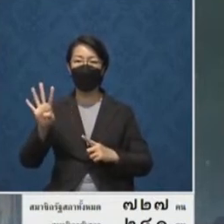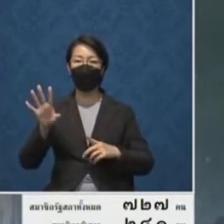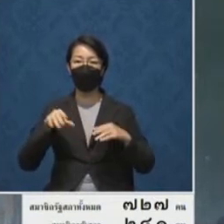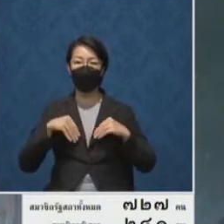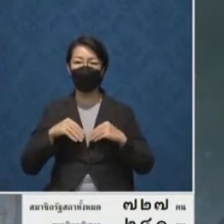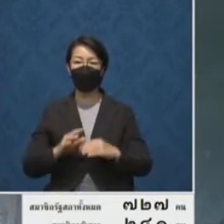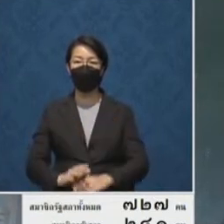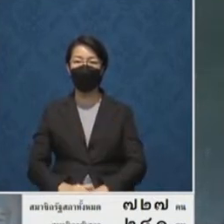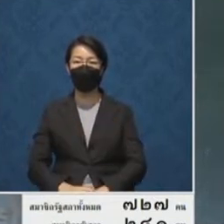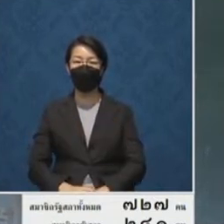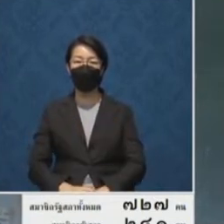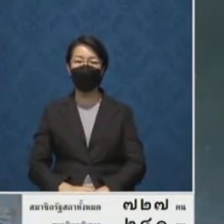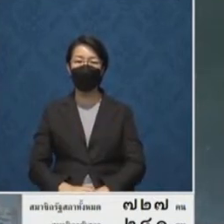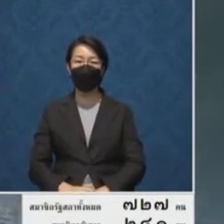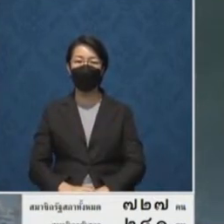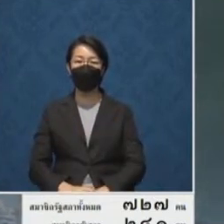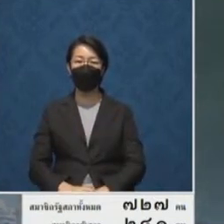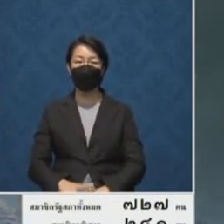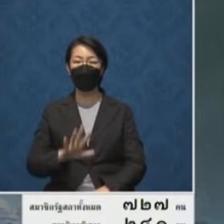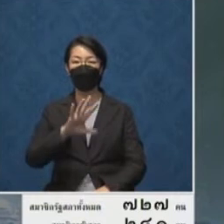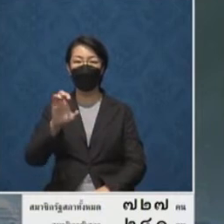การ4รับหลักการครับ